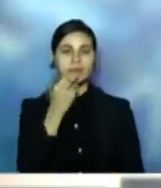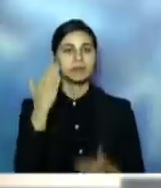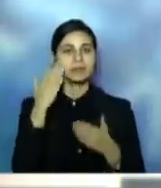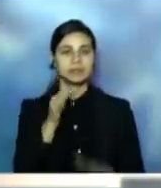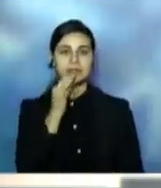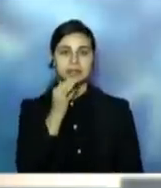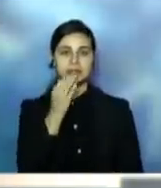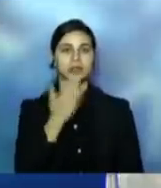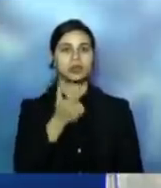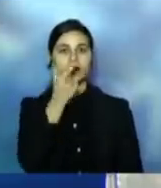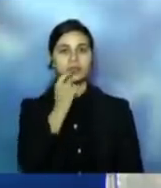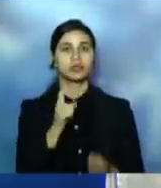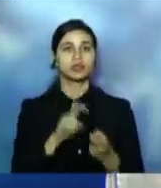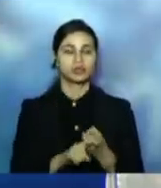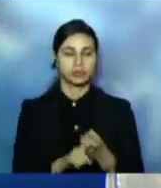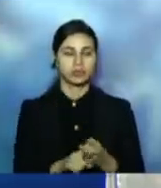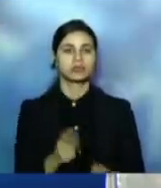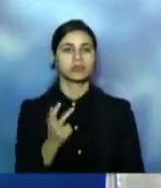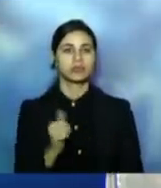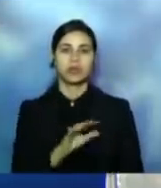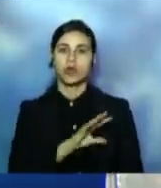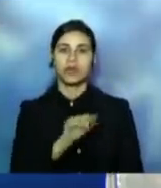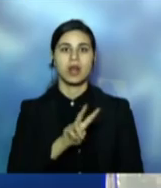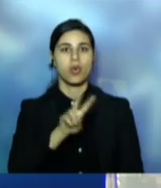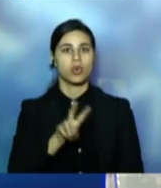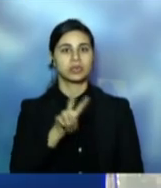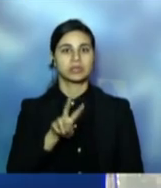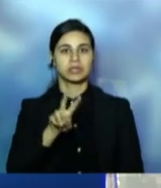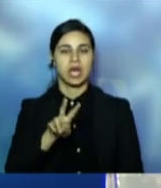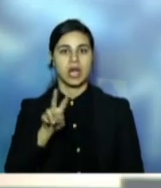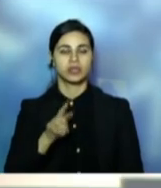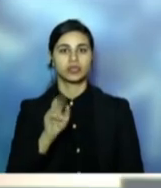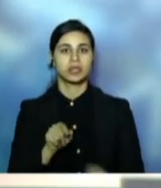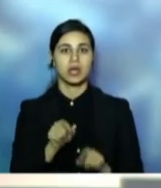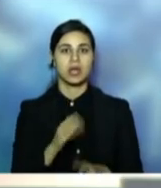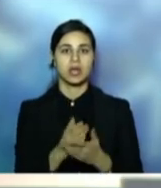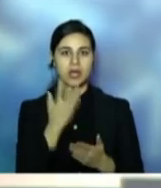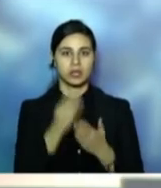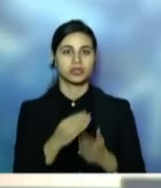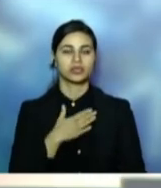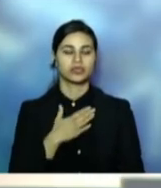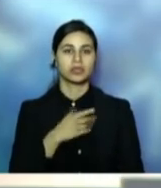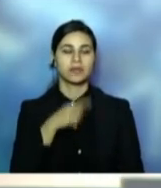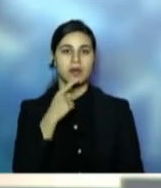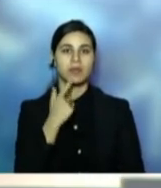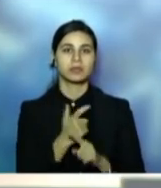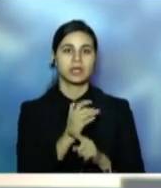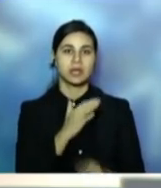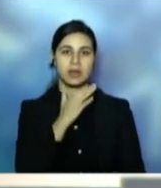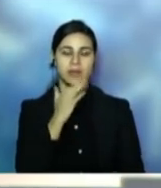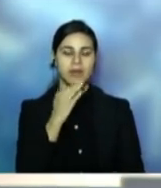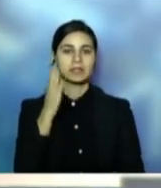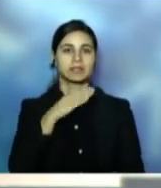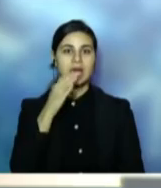წინ. თუ ვირუსი დაემართა? თუ ვირუსი საჭიროა ყველა 2 საათში და აქ დევს ჩვენი რეკომენდაცია დიდი რაოდენობით